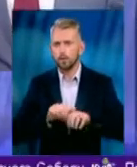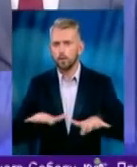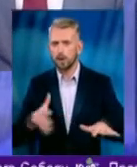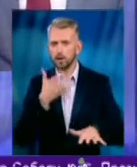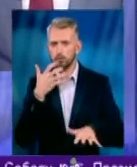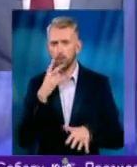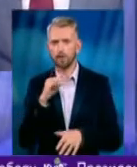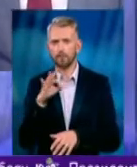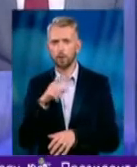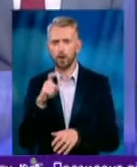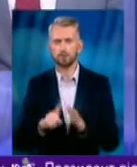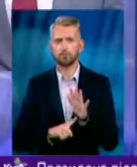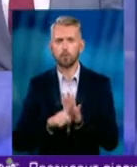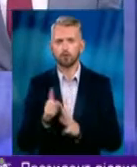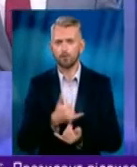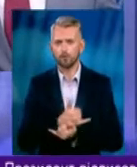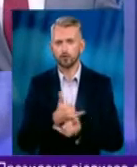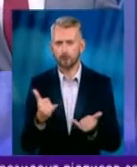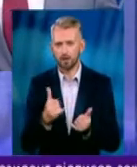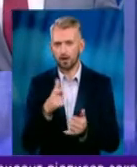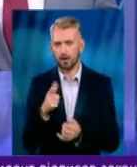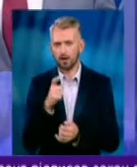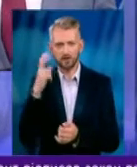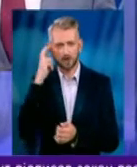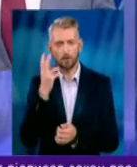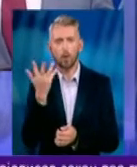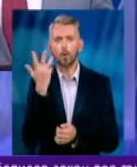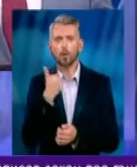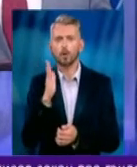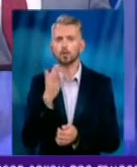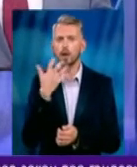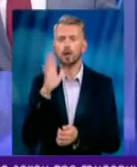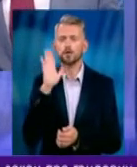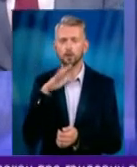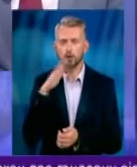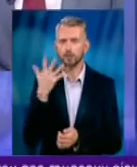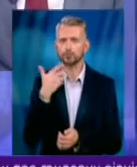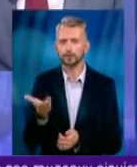трубах. Нафтогаз почав постачати енергоносії столиці. Коли з кранів потече гаряча вода?